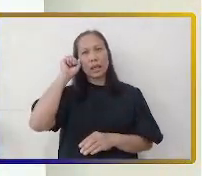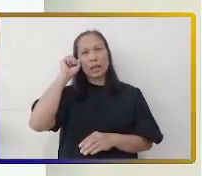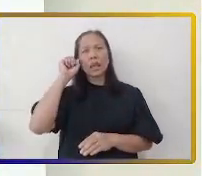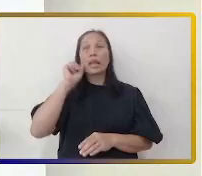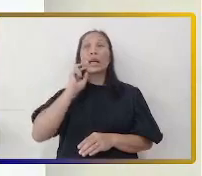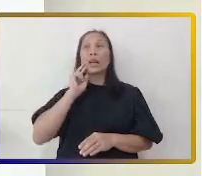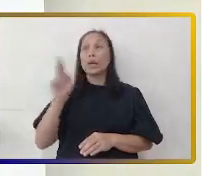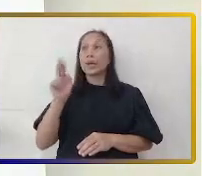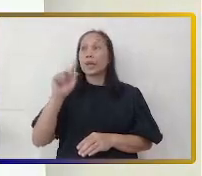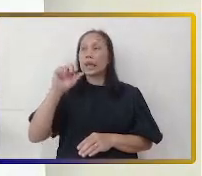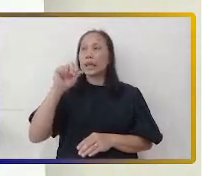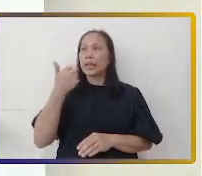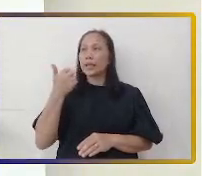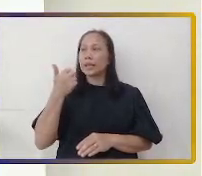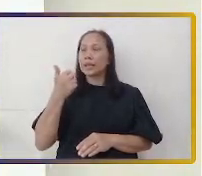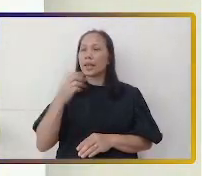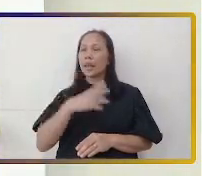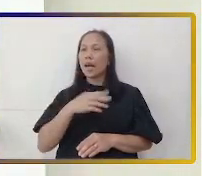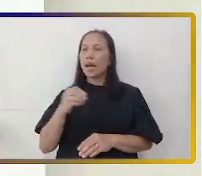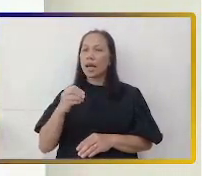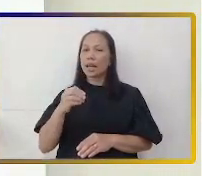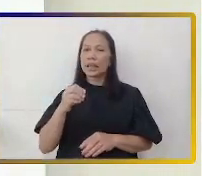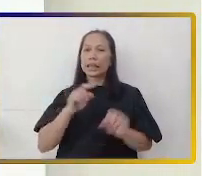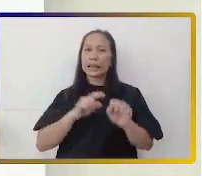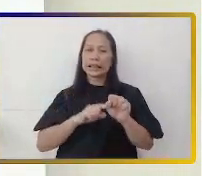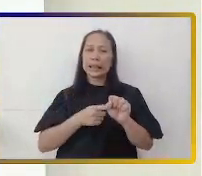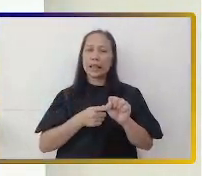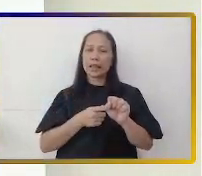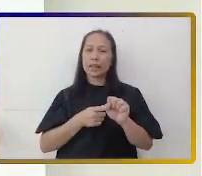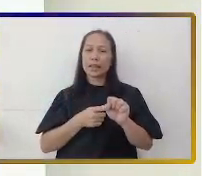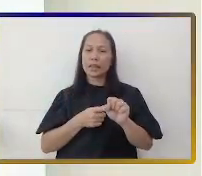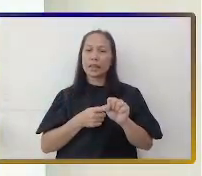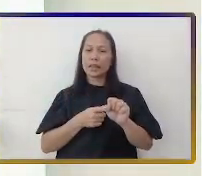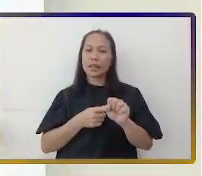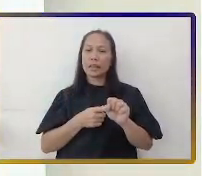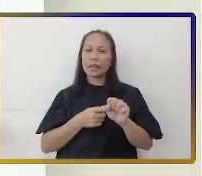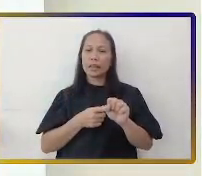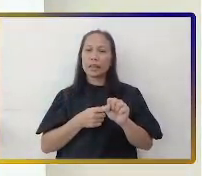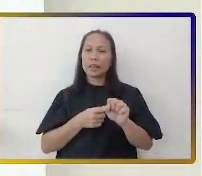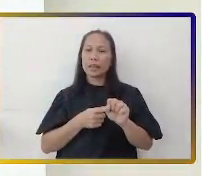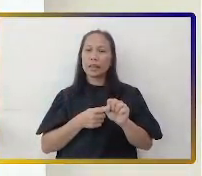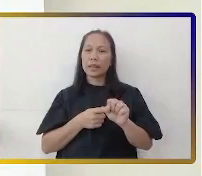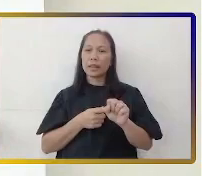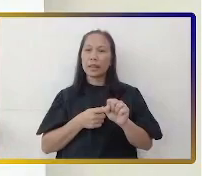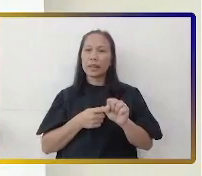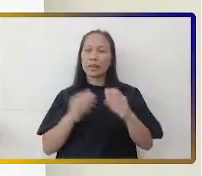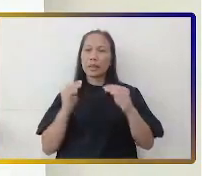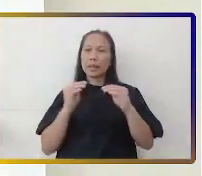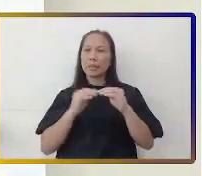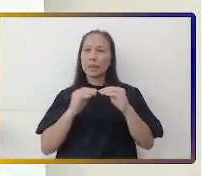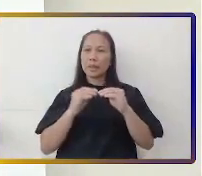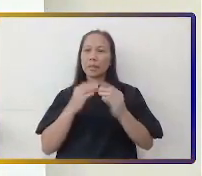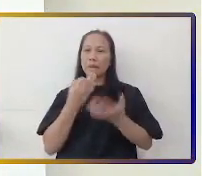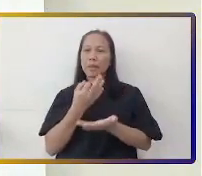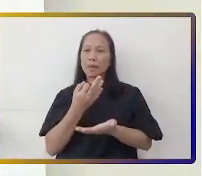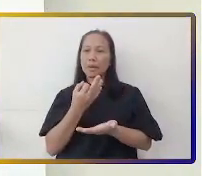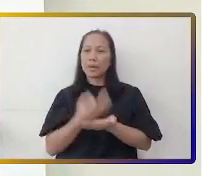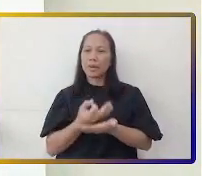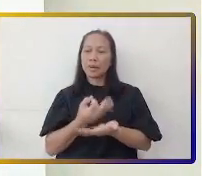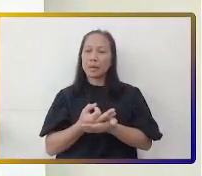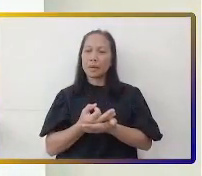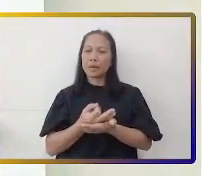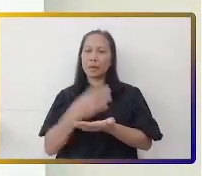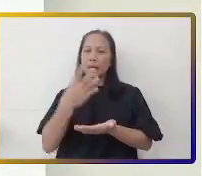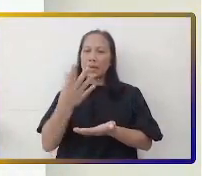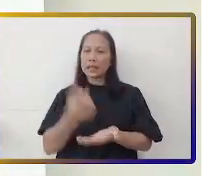and Alam niyo po nag-start ako minimum yung sahod ko ang naabutan ko pa noon sa minimum dahil ngayon nasa 600